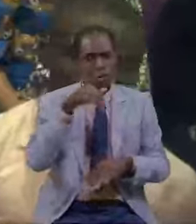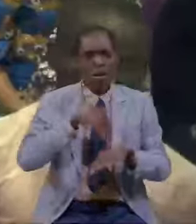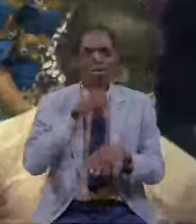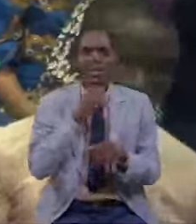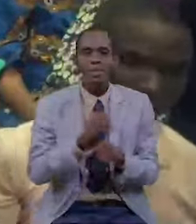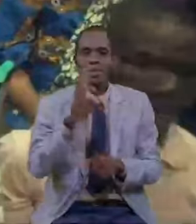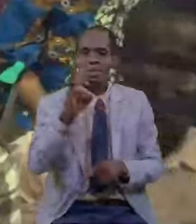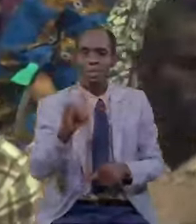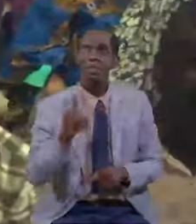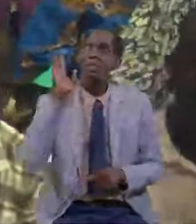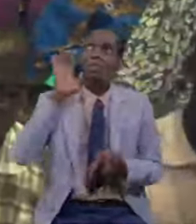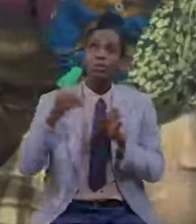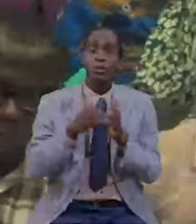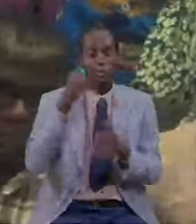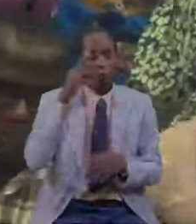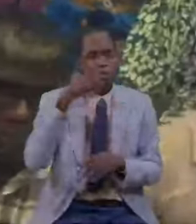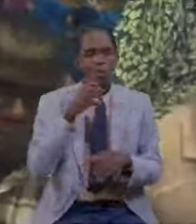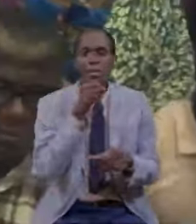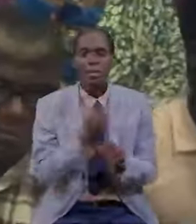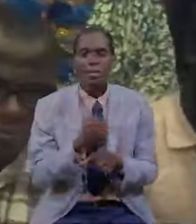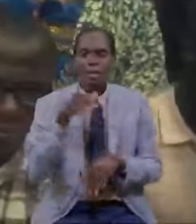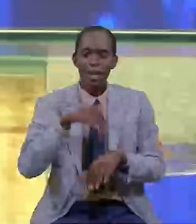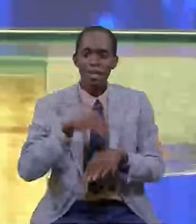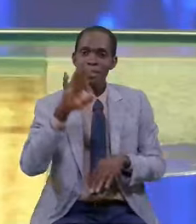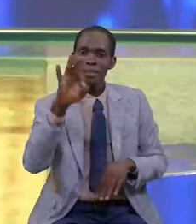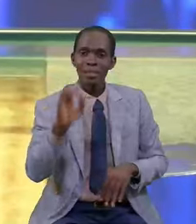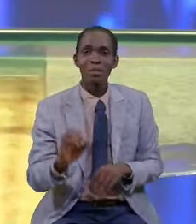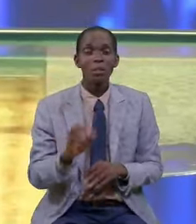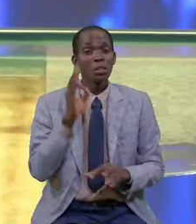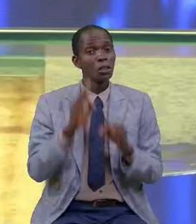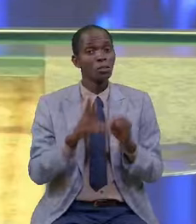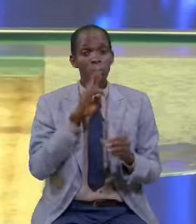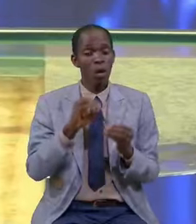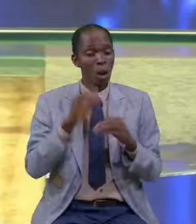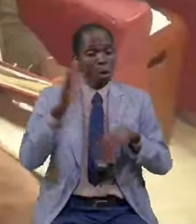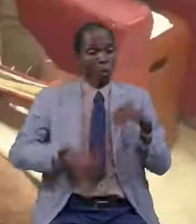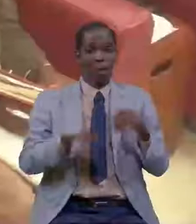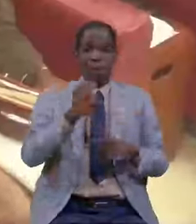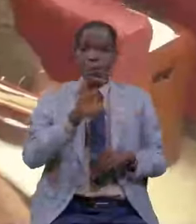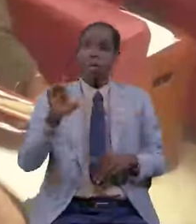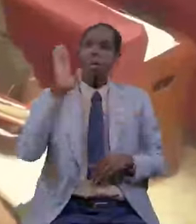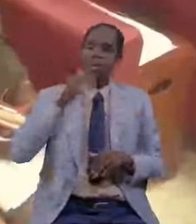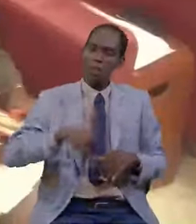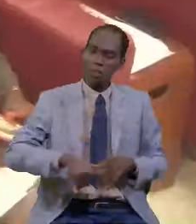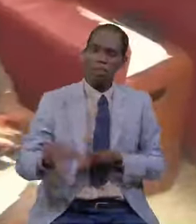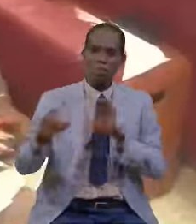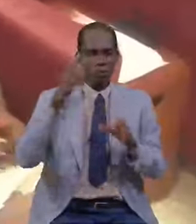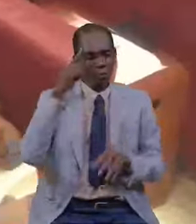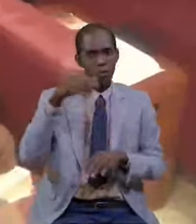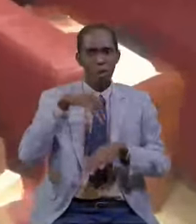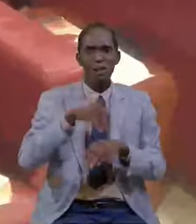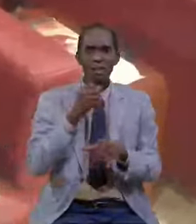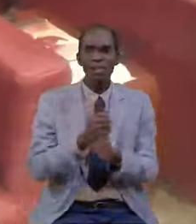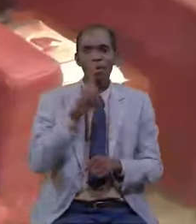ans. Il va le faire pour vous à 90 ans. Au fait, même si vous allez au-delà de 100 ans, il le fera pour vous à 120 au nom de